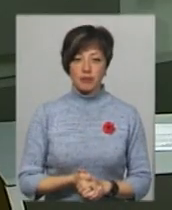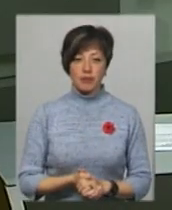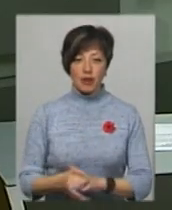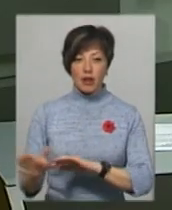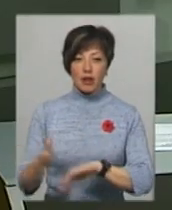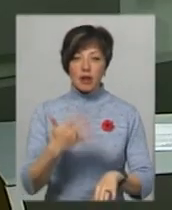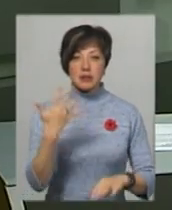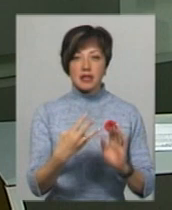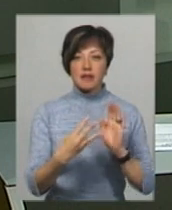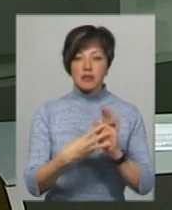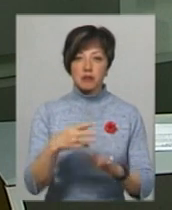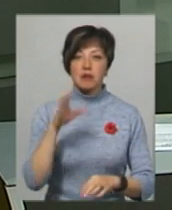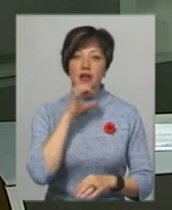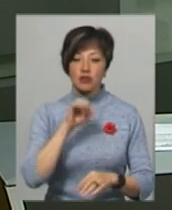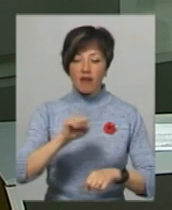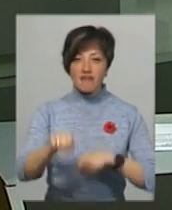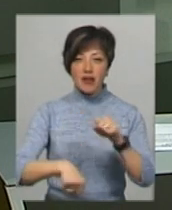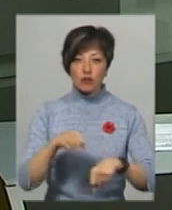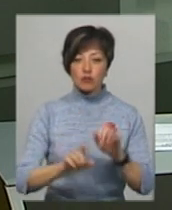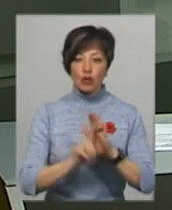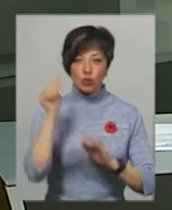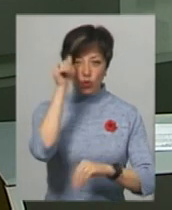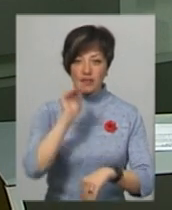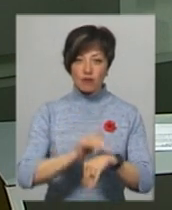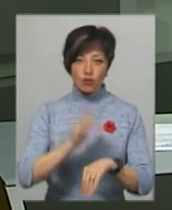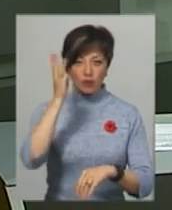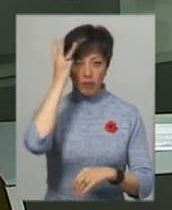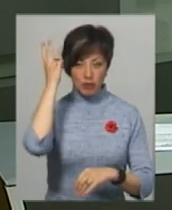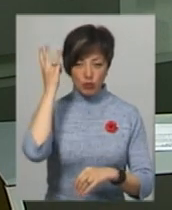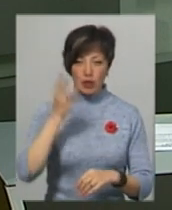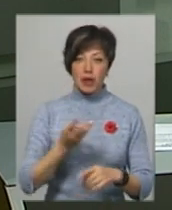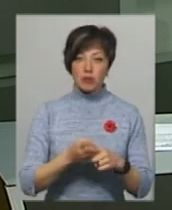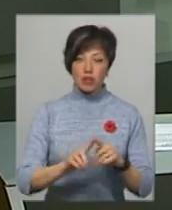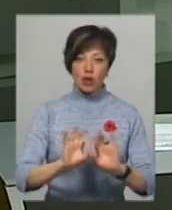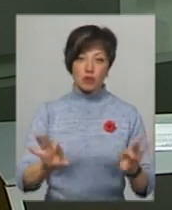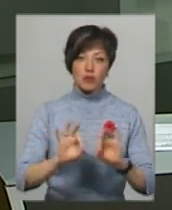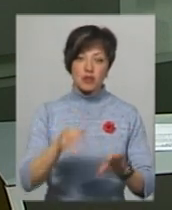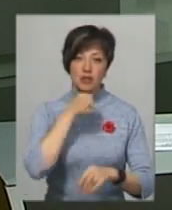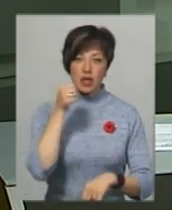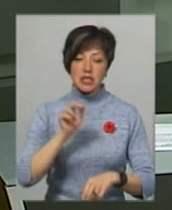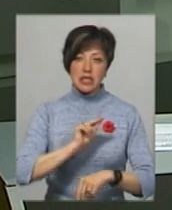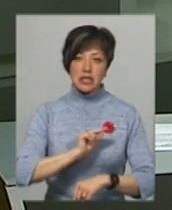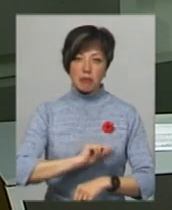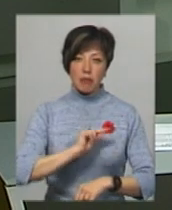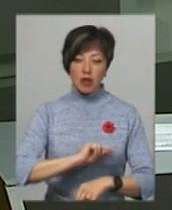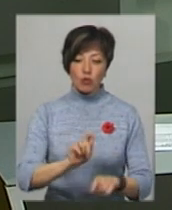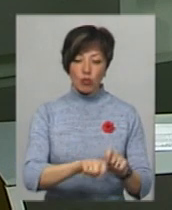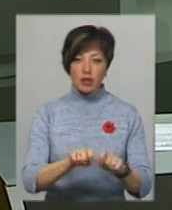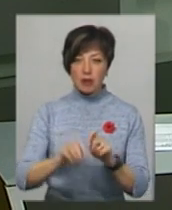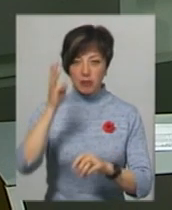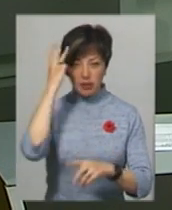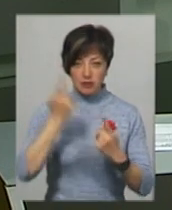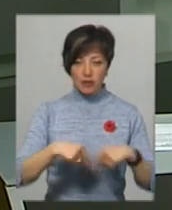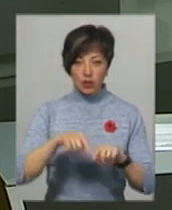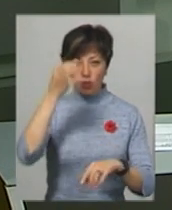58 крадіжок велосипедів з початку року зафіксовано у обласному центрі. Про це розповіла старший інспектор моніторингу Хмельницького